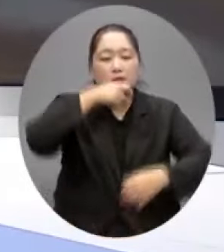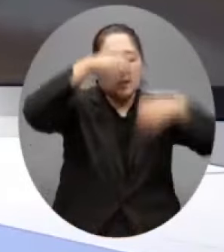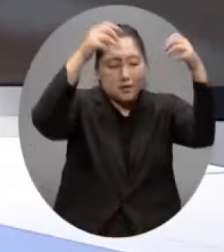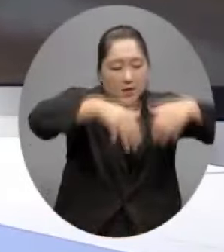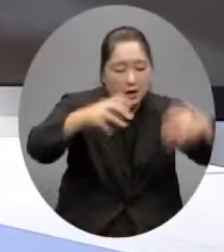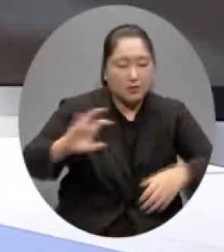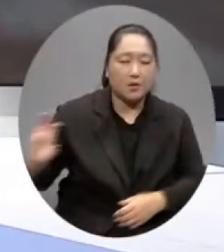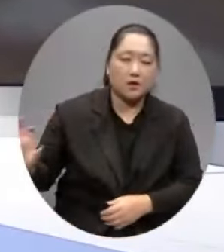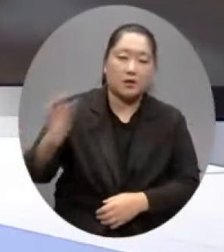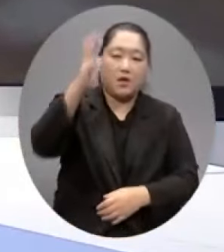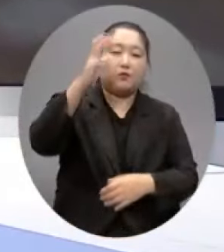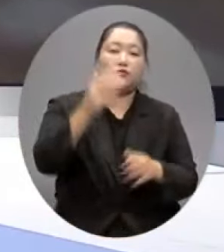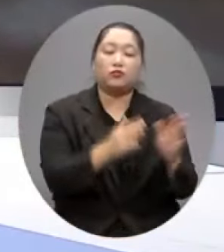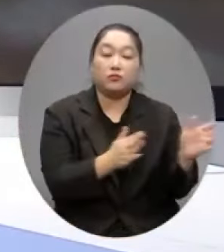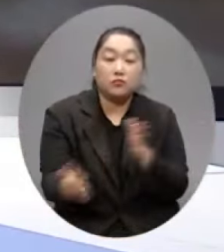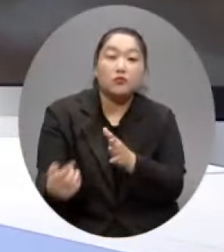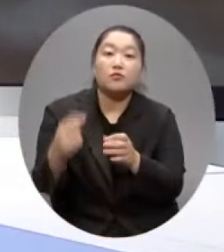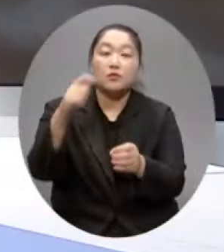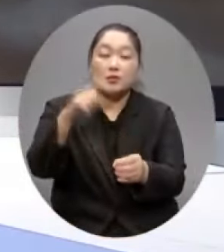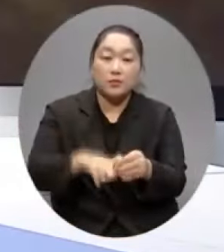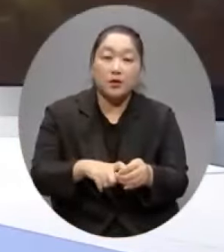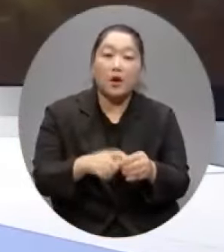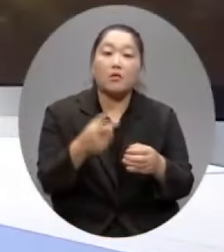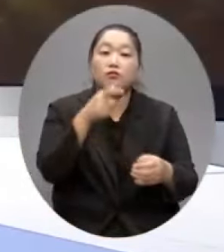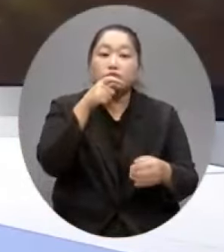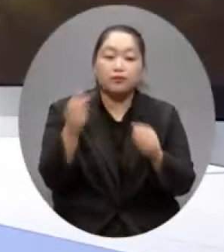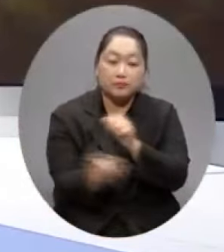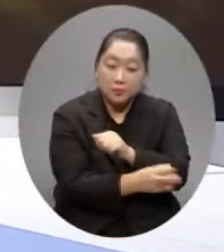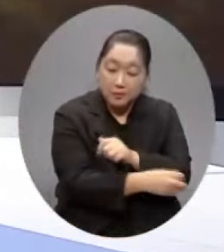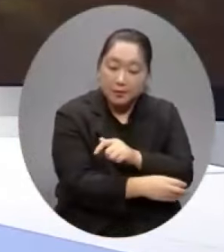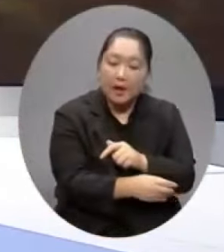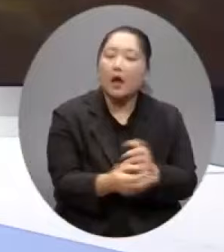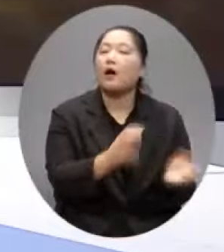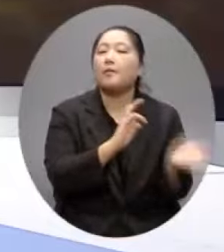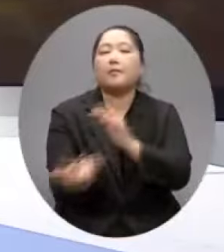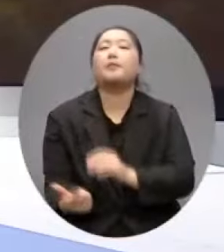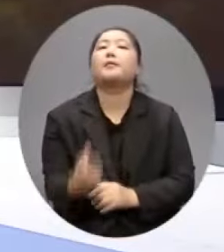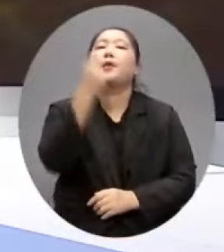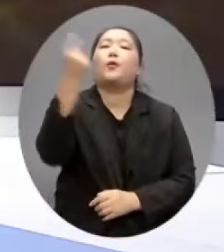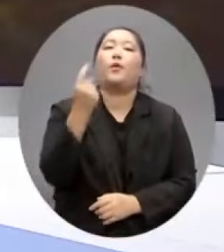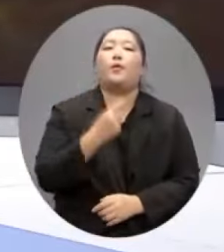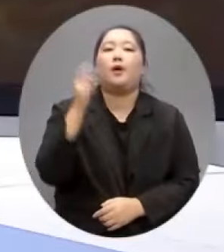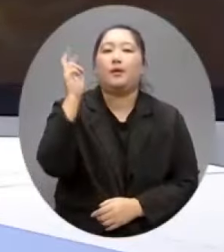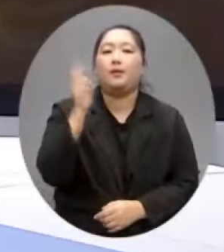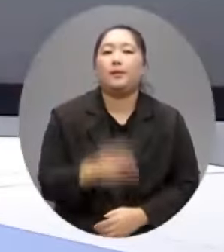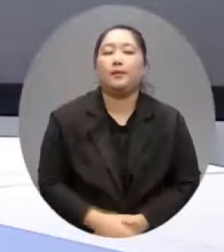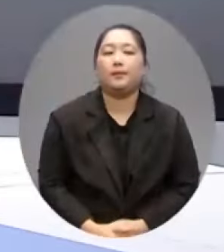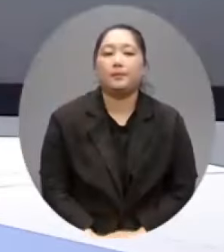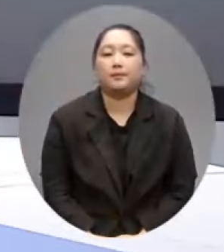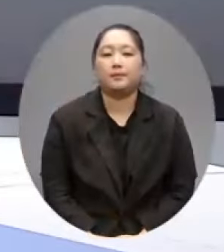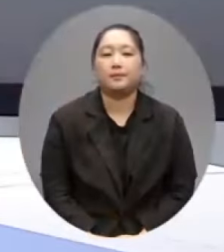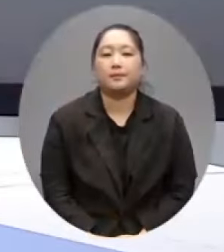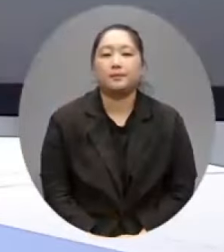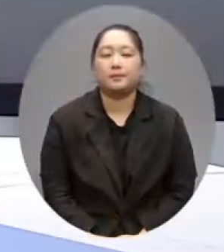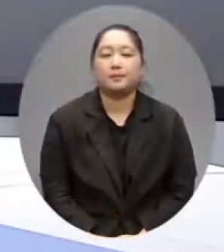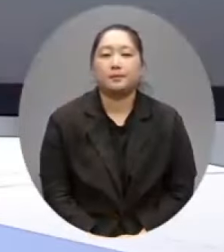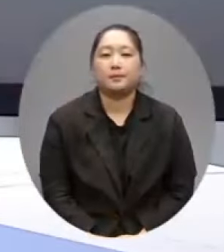대비해 저수지 물을 빼놓은 게 폐사를 부추긴 것으로 보입니다. 이승준 기자가 현장을 다녀왔습니다.